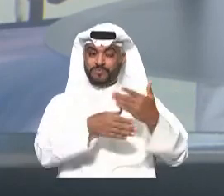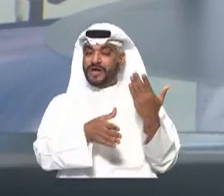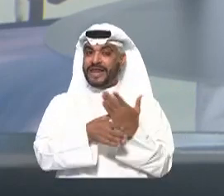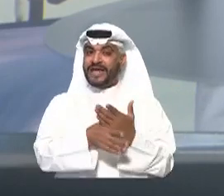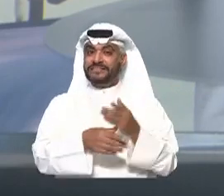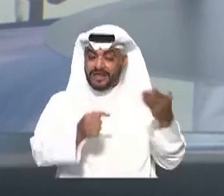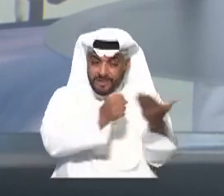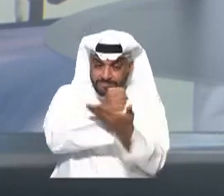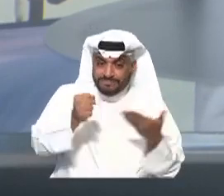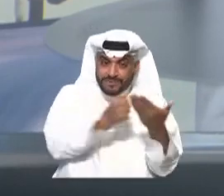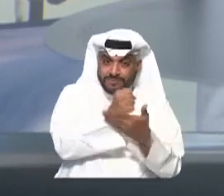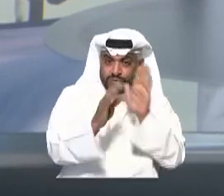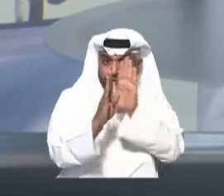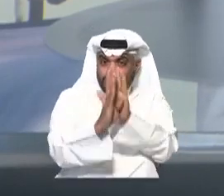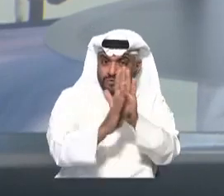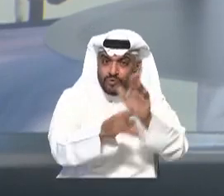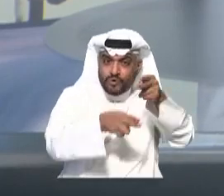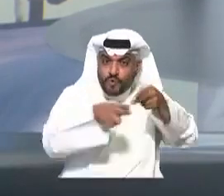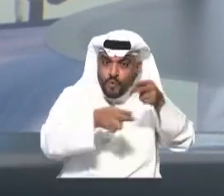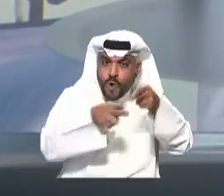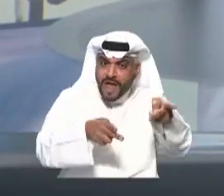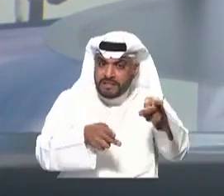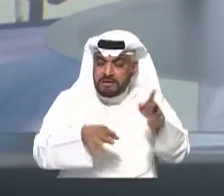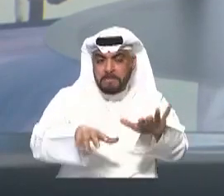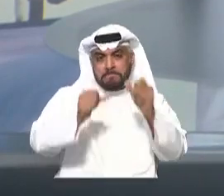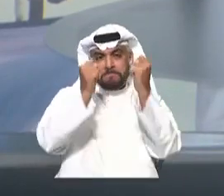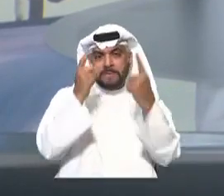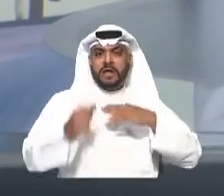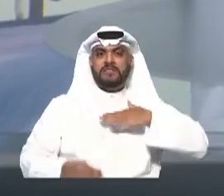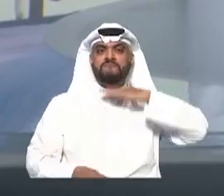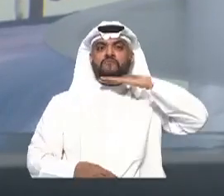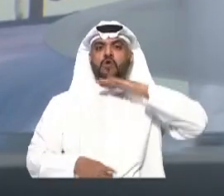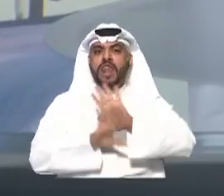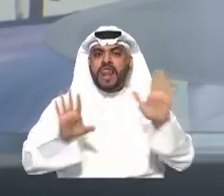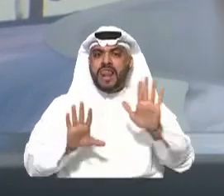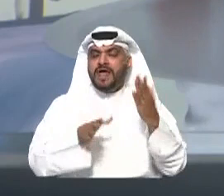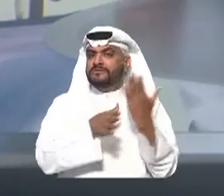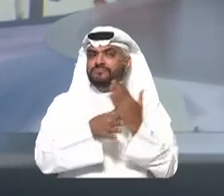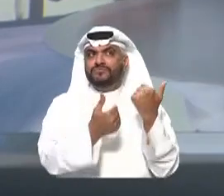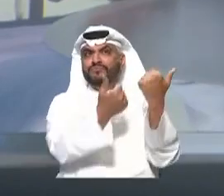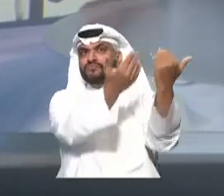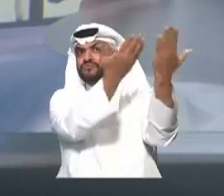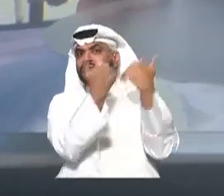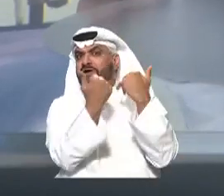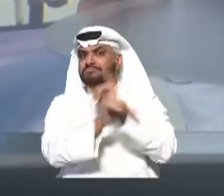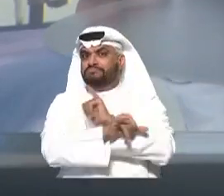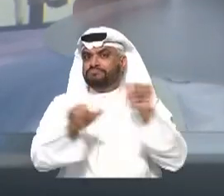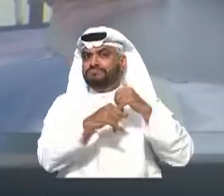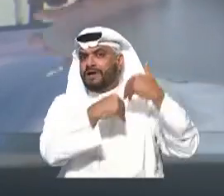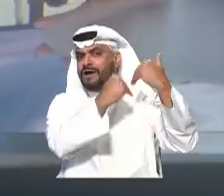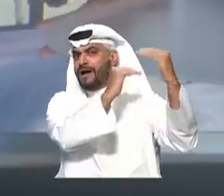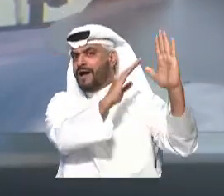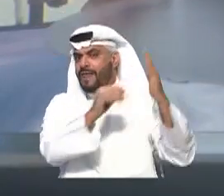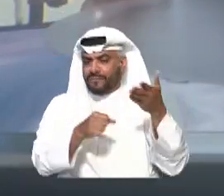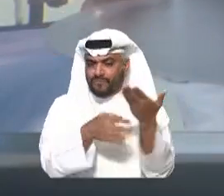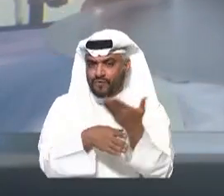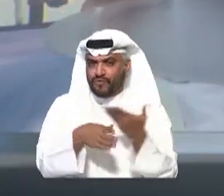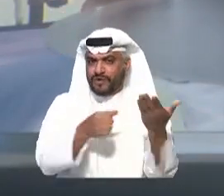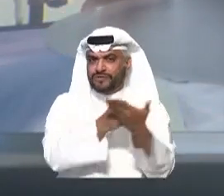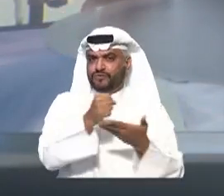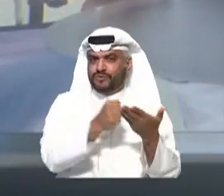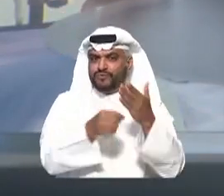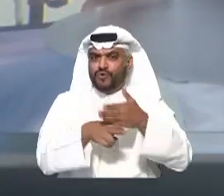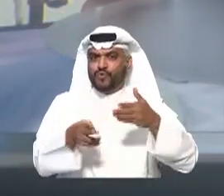من خلال دعم المنتج المحلي والمزارعين الكويتيين وبذل كافة الجهود لتذليل المعوقات التي قد